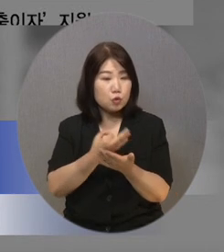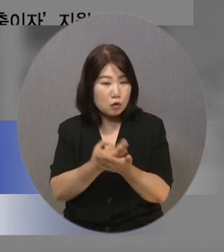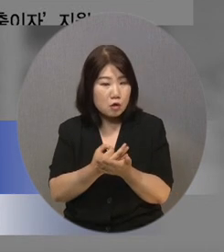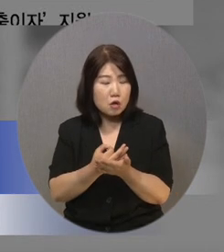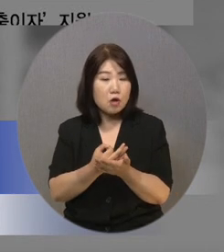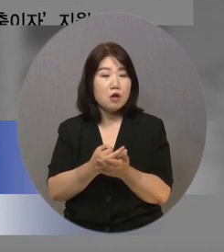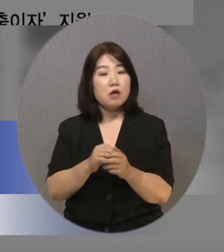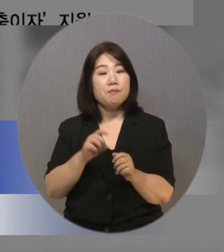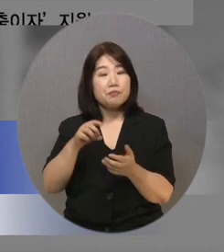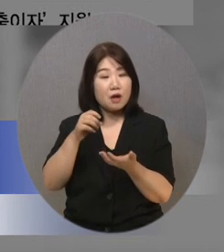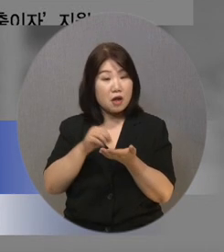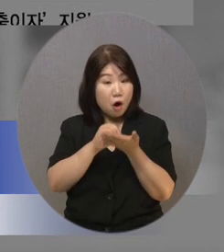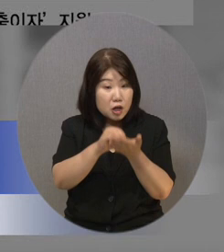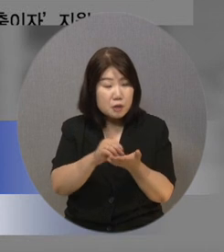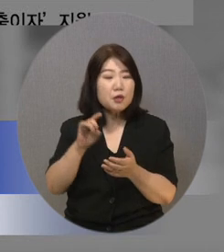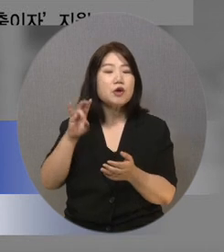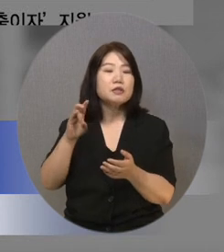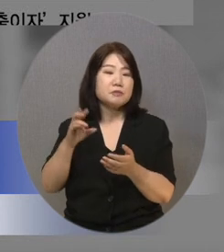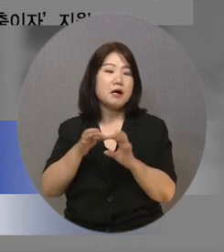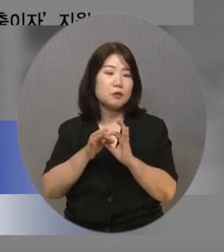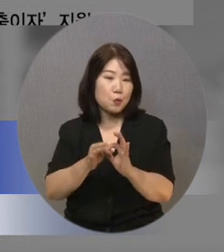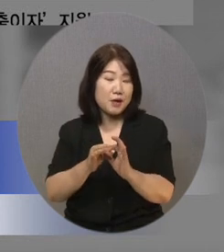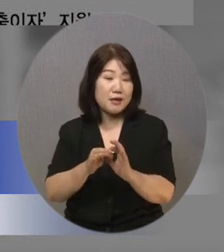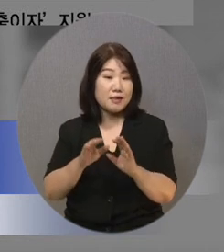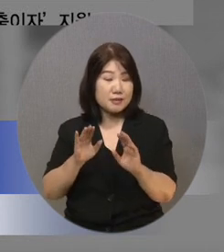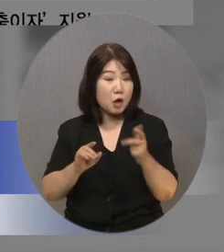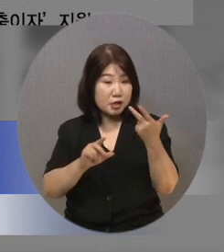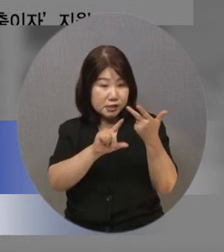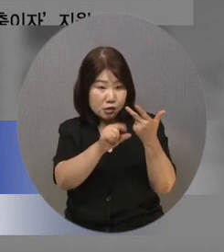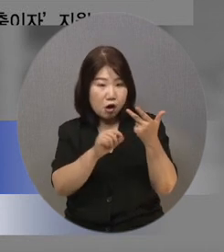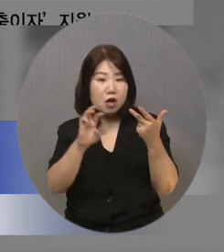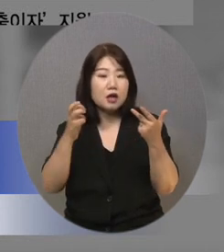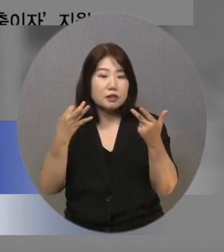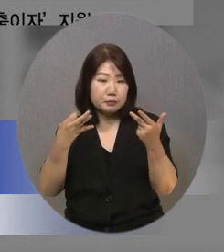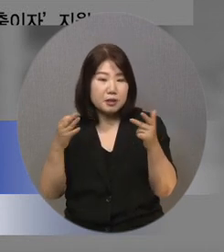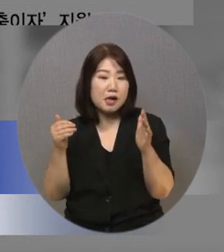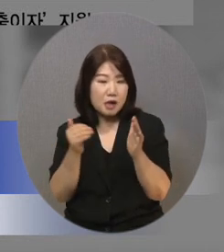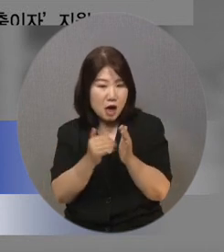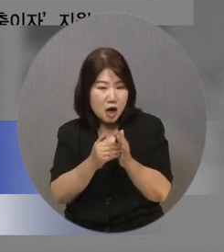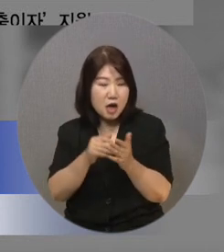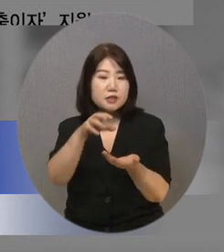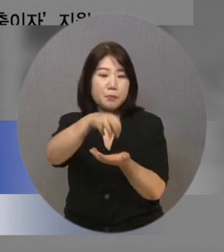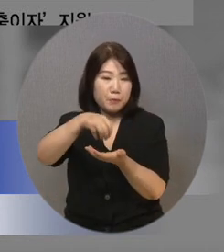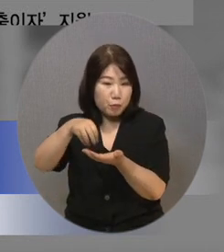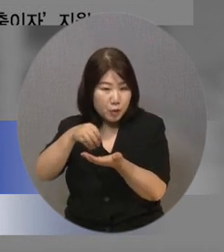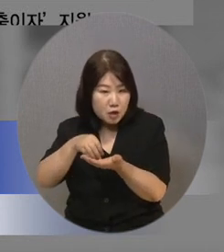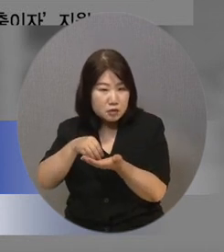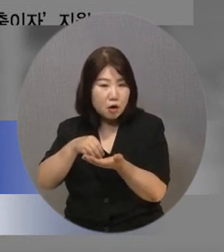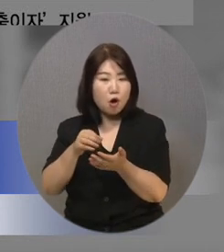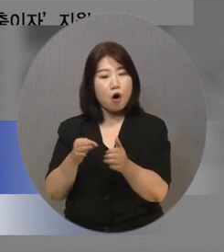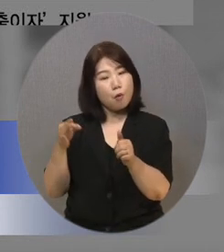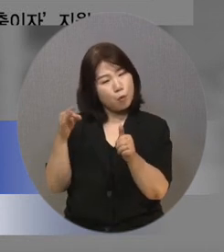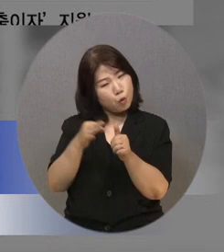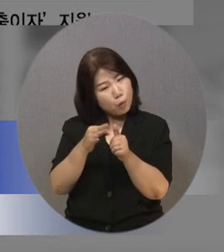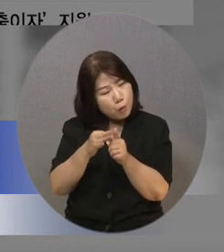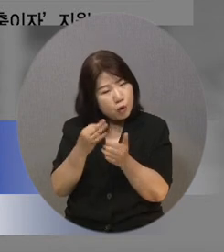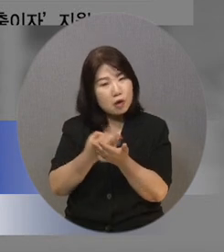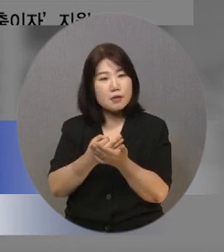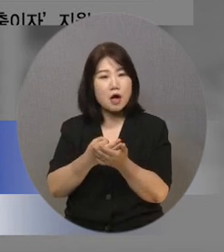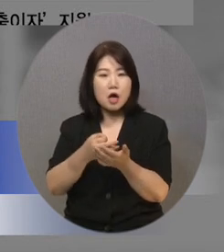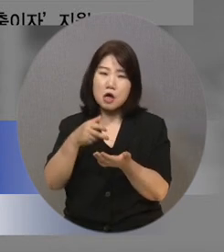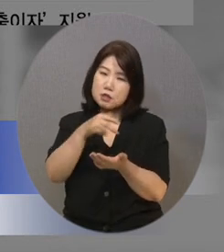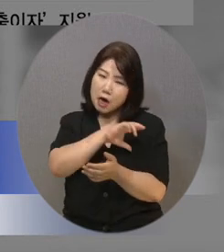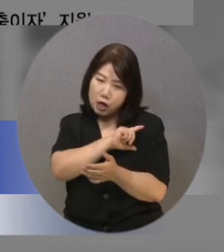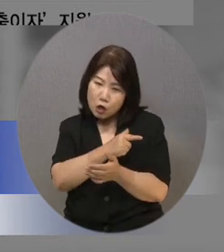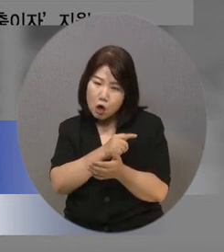경계민원 24를 통해 이달 14일까지 10일간 공개 모집해 신청자 중 소득 등 자격 조회를